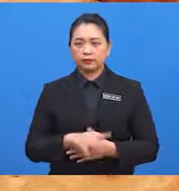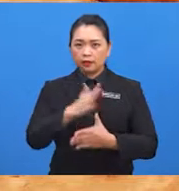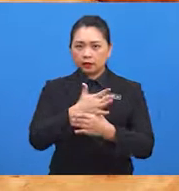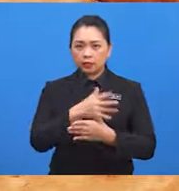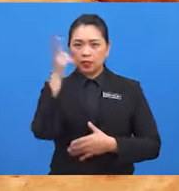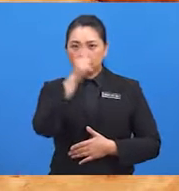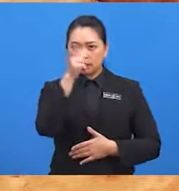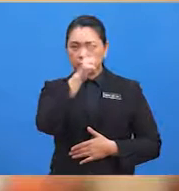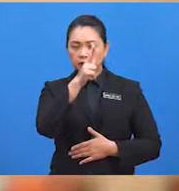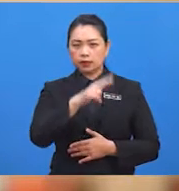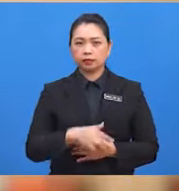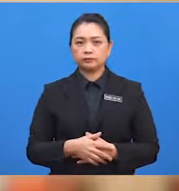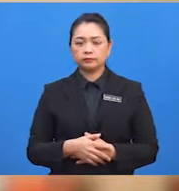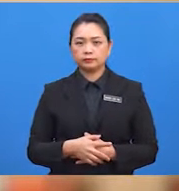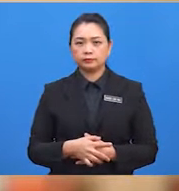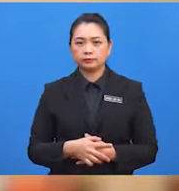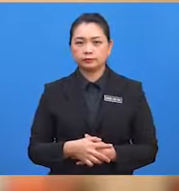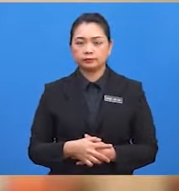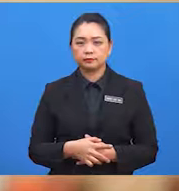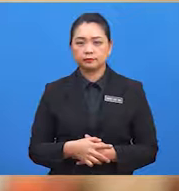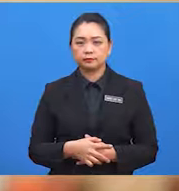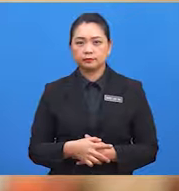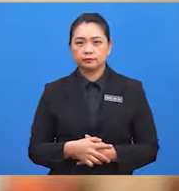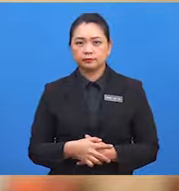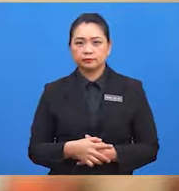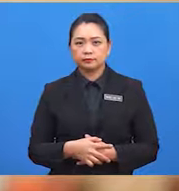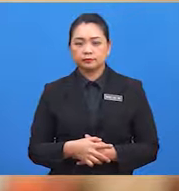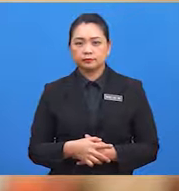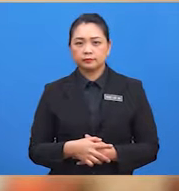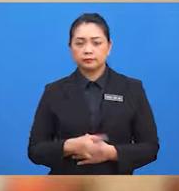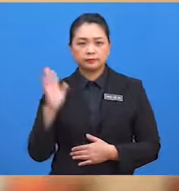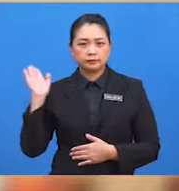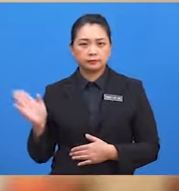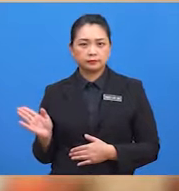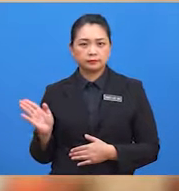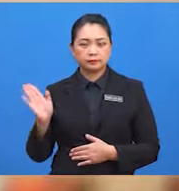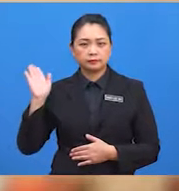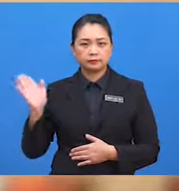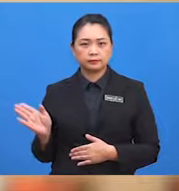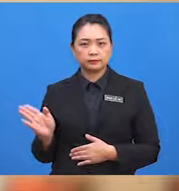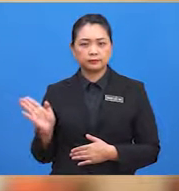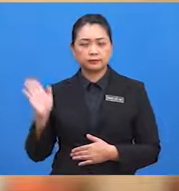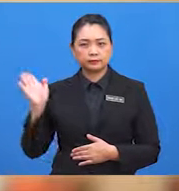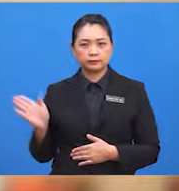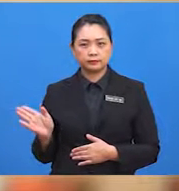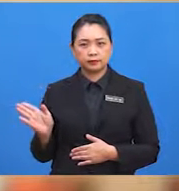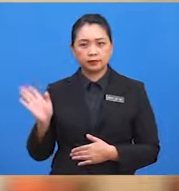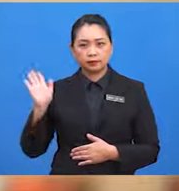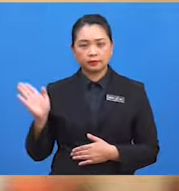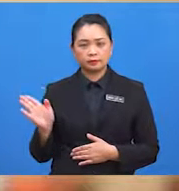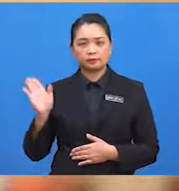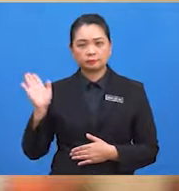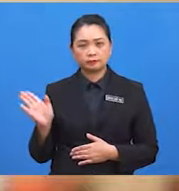wujud dalam tamadun Mesopotamia ini ialah Sumeria, Babylon, Akkad, Chaldea